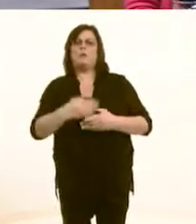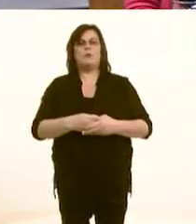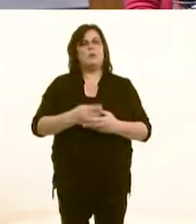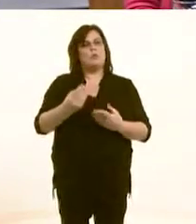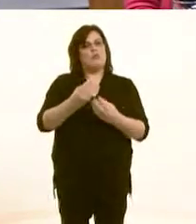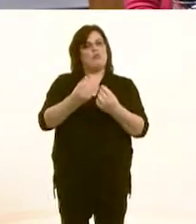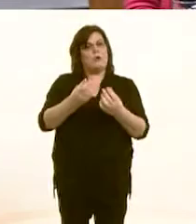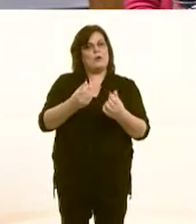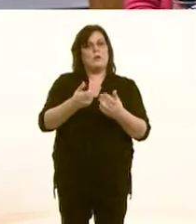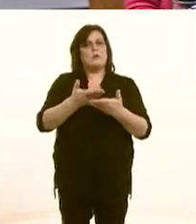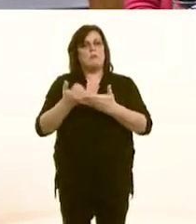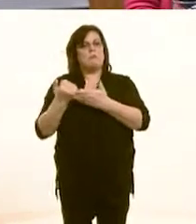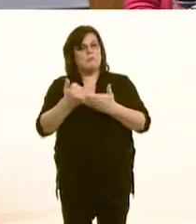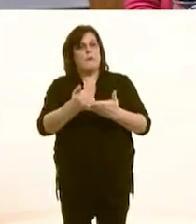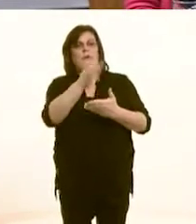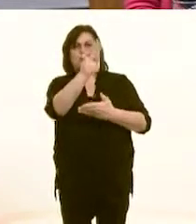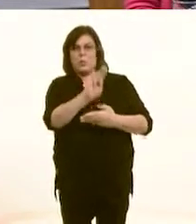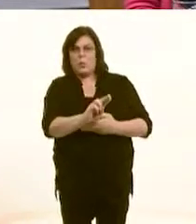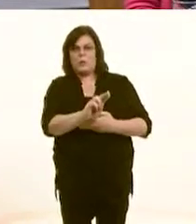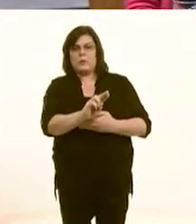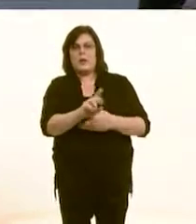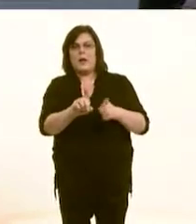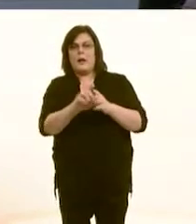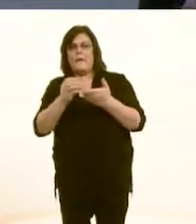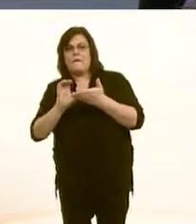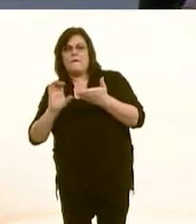ar gael hefyd, wrth gwrs, er mwyn helpu nhw i lwyddo yn y pen draw.